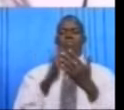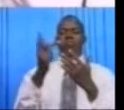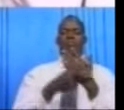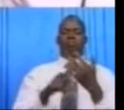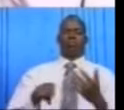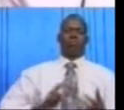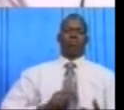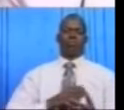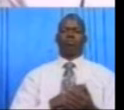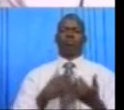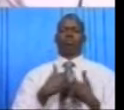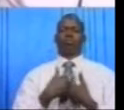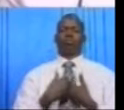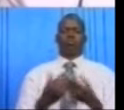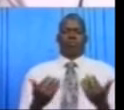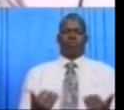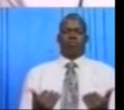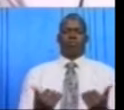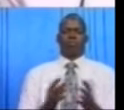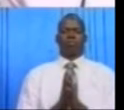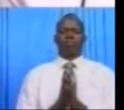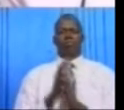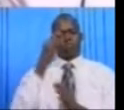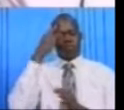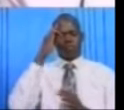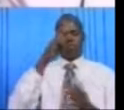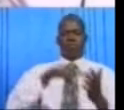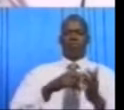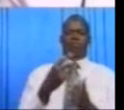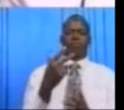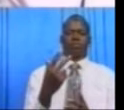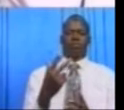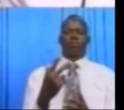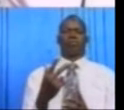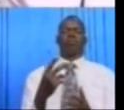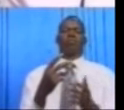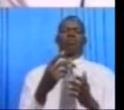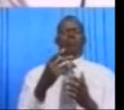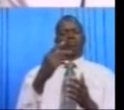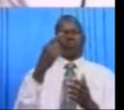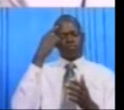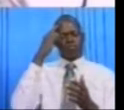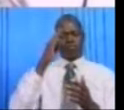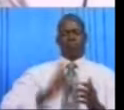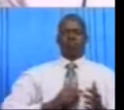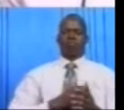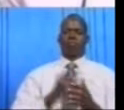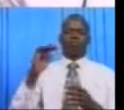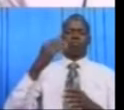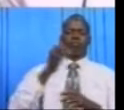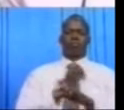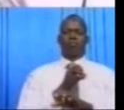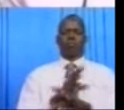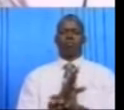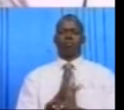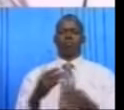avons actuellement et pour 2013, mais c'est assez pour notre prochain conseil. Nous